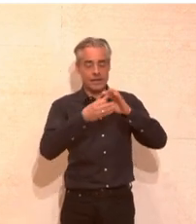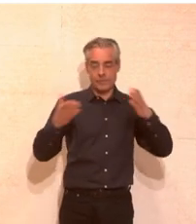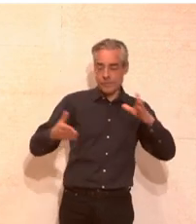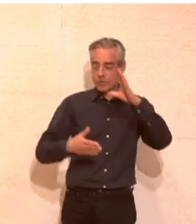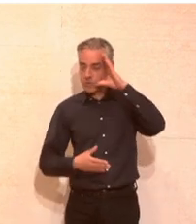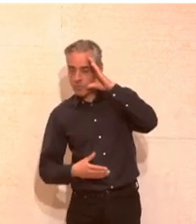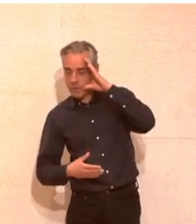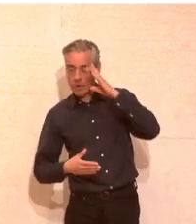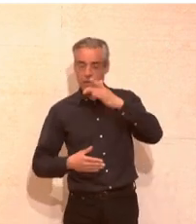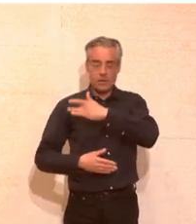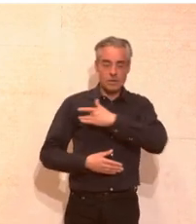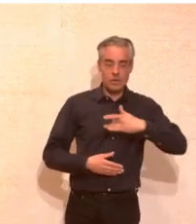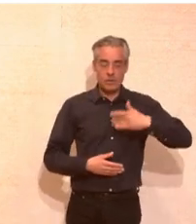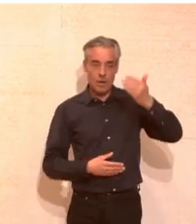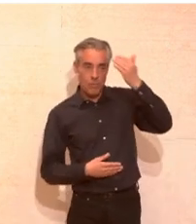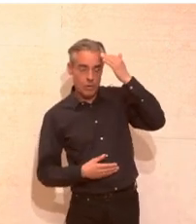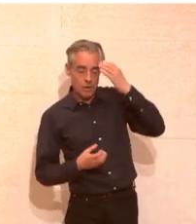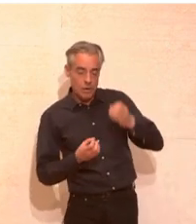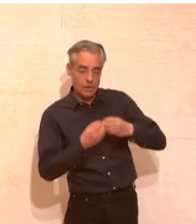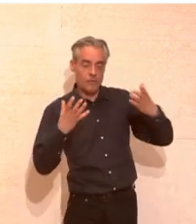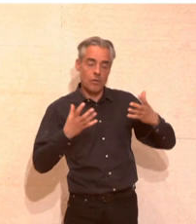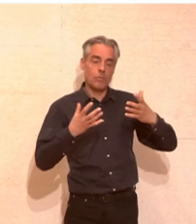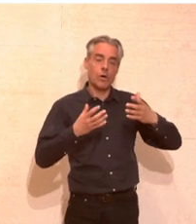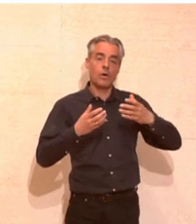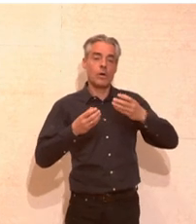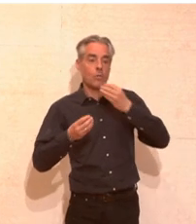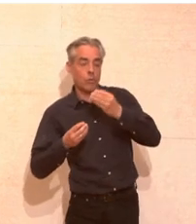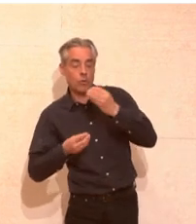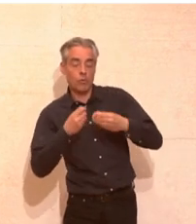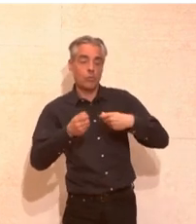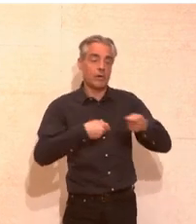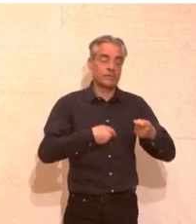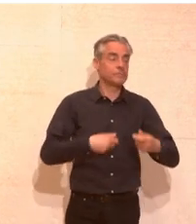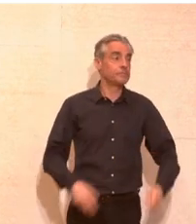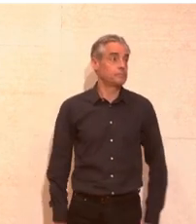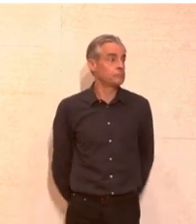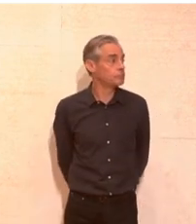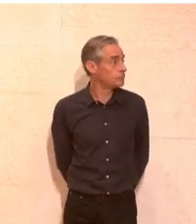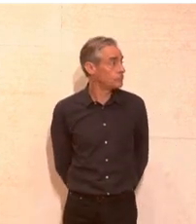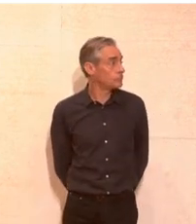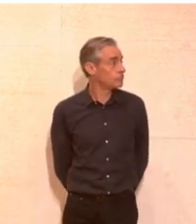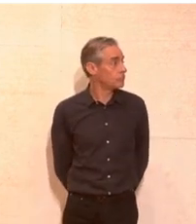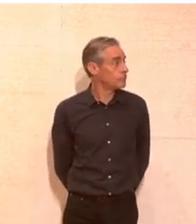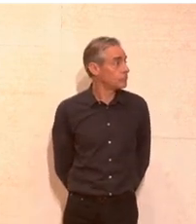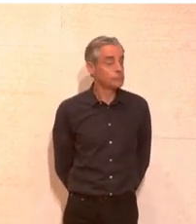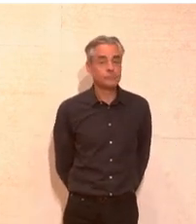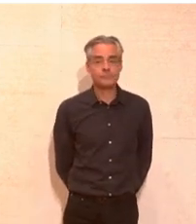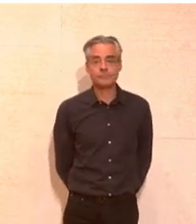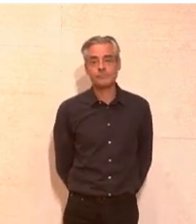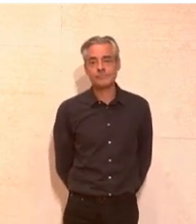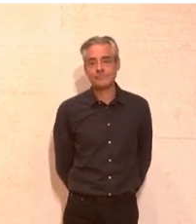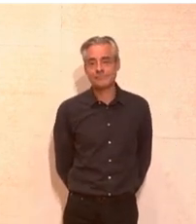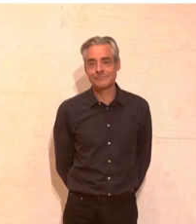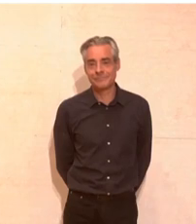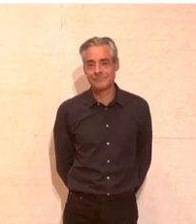entre sommeil, santé mentale et le développement typique et atypique. Alors j'attendrai.